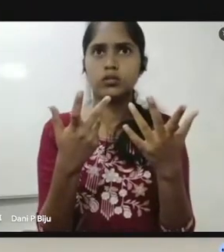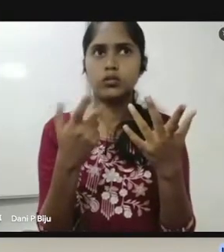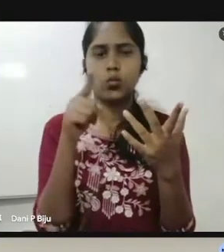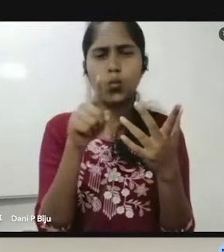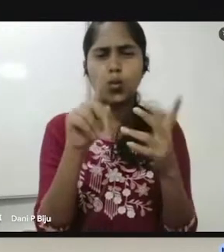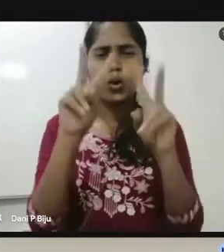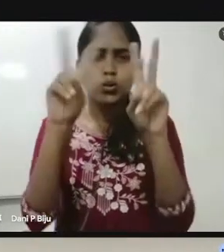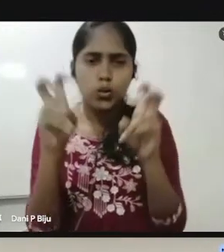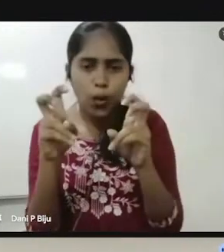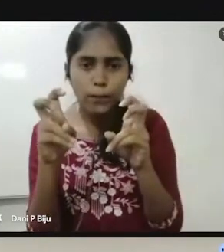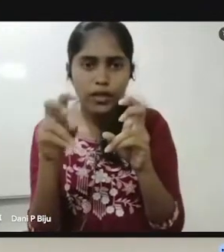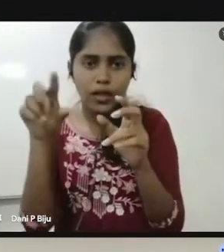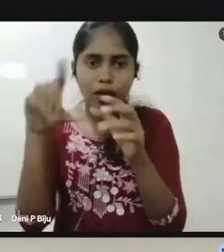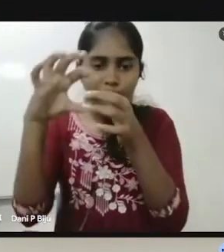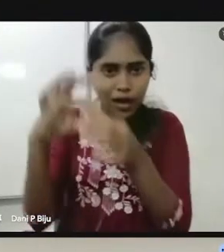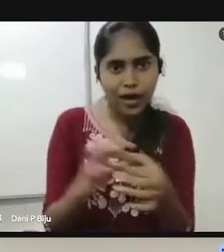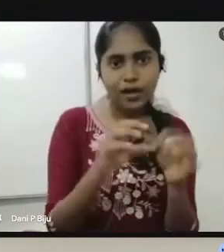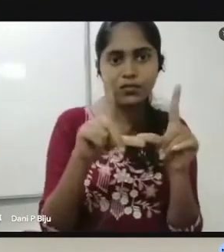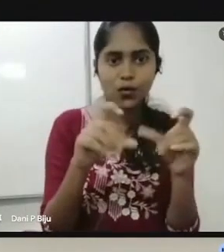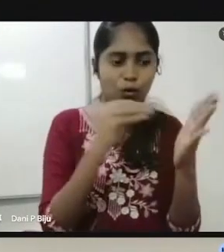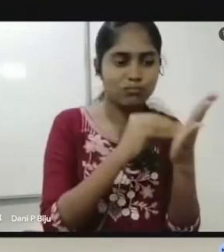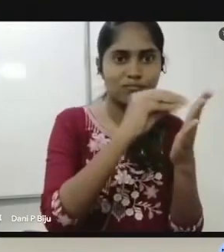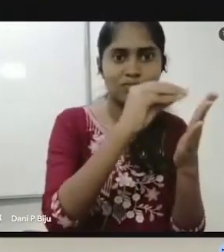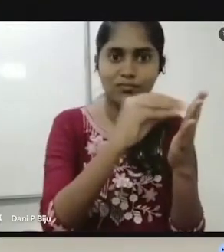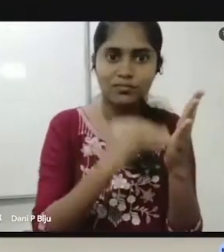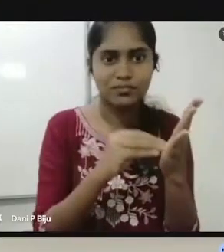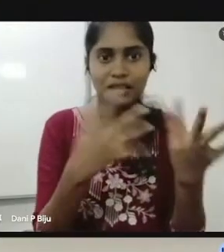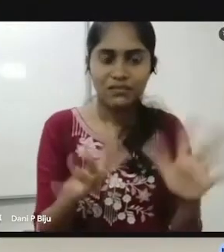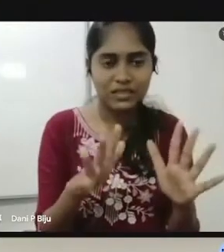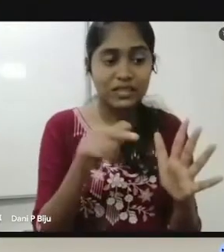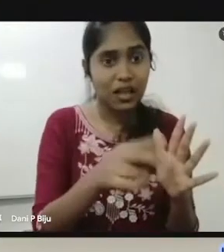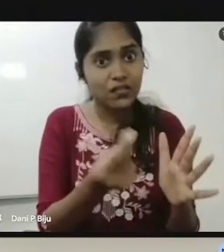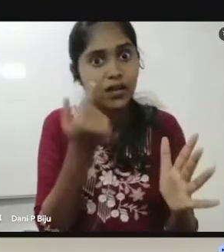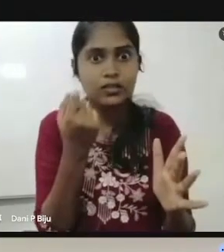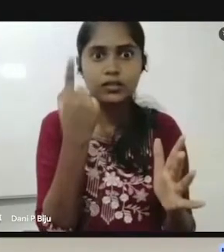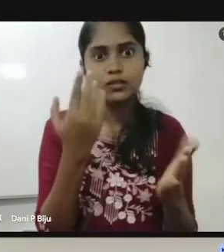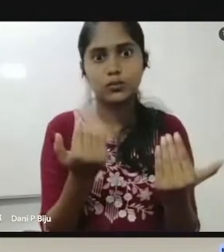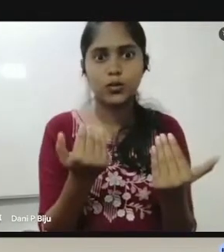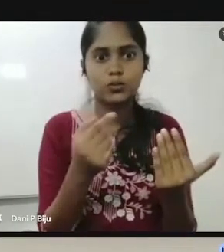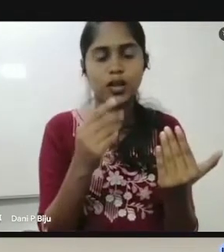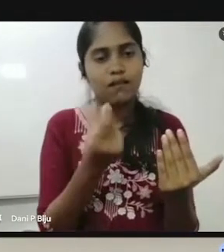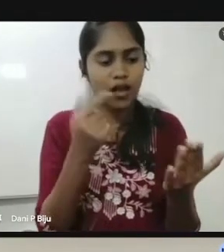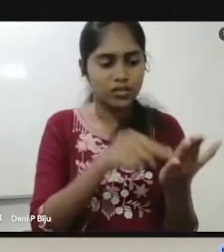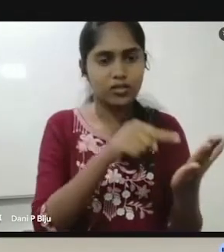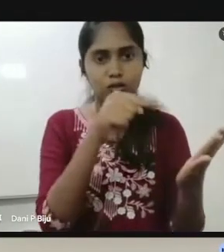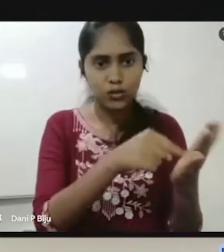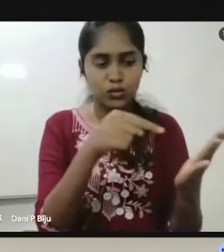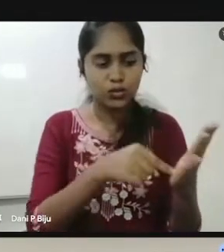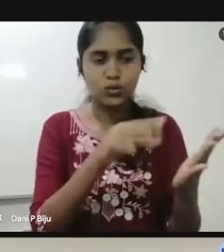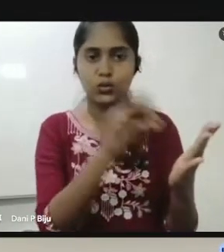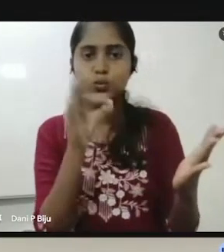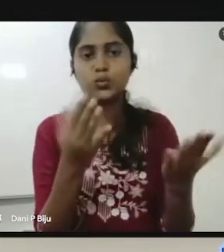നമ്മളത് ട്രെയിനിങ് വഴി അത് ഉപയോഗിച്ച് വരുമ്പോൾ നമുക്കത് മനസ്സിലാവും. ഓക്കെ, ഇന്ന പേജിൽ ഏറ്റവും മുകളിലാണ് ആ ചിഹ്നം ഉള്ളത്. നമുക്കപ്പോ എല്ലാ പ്രാവശ്യവും